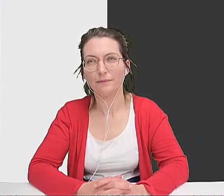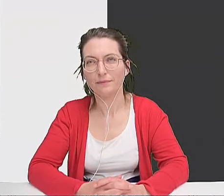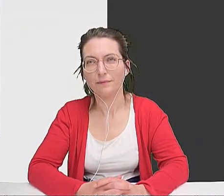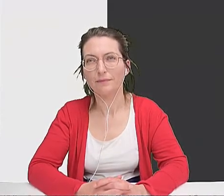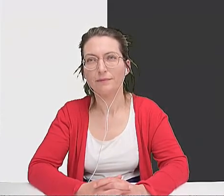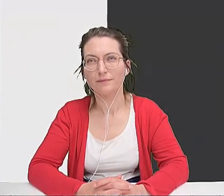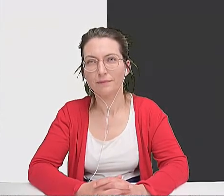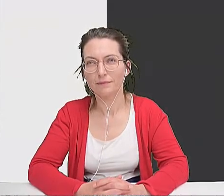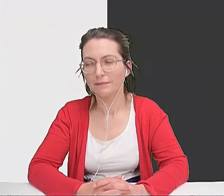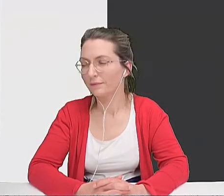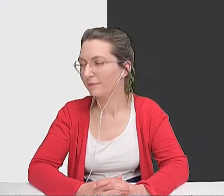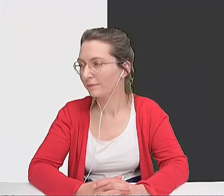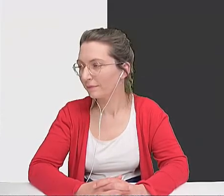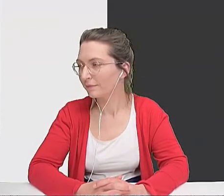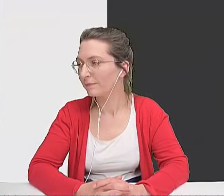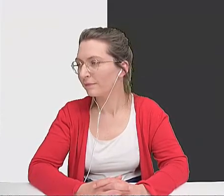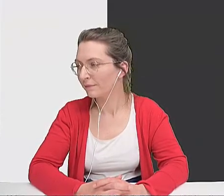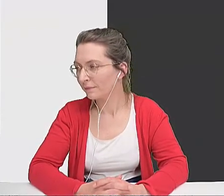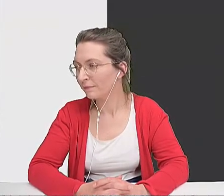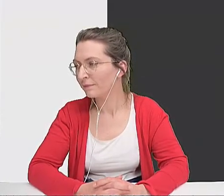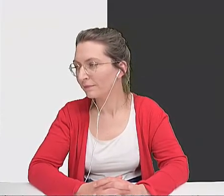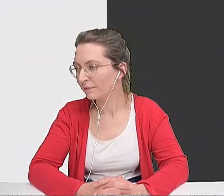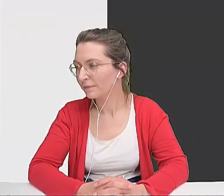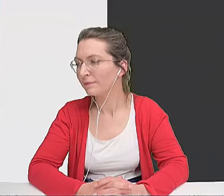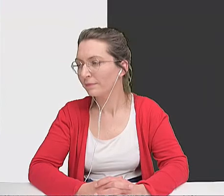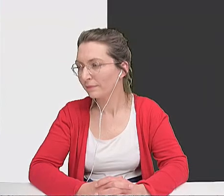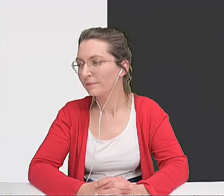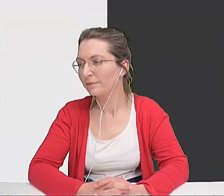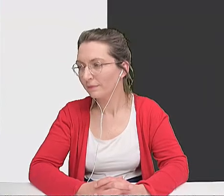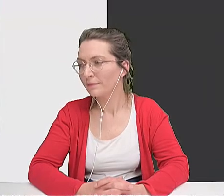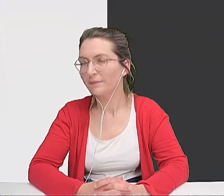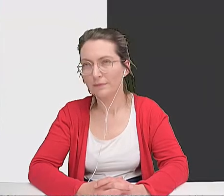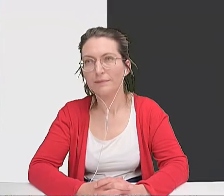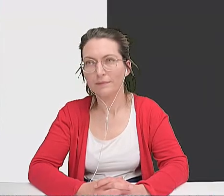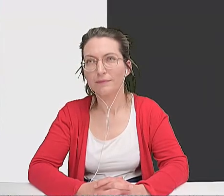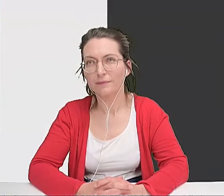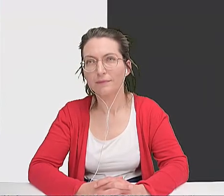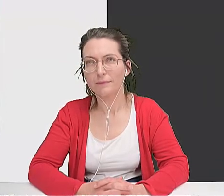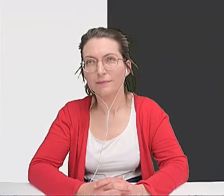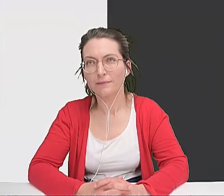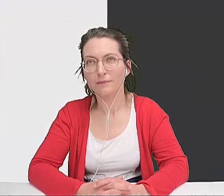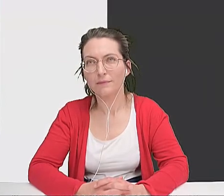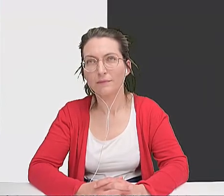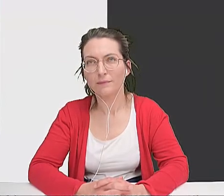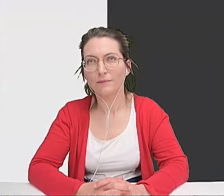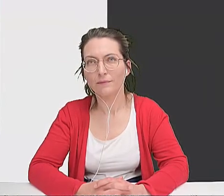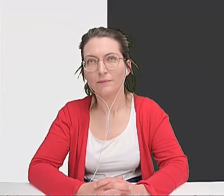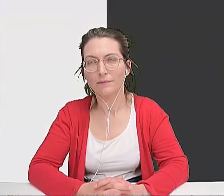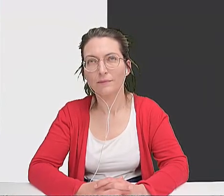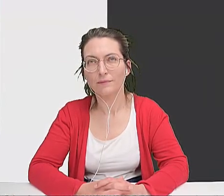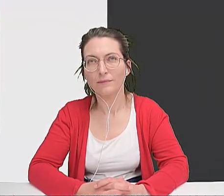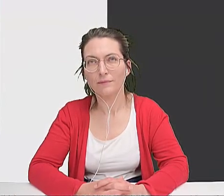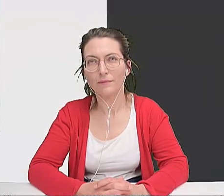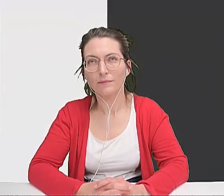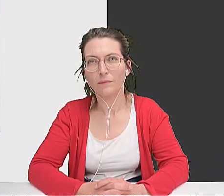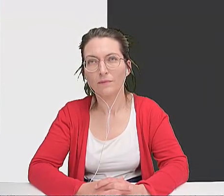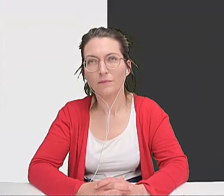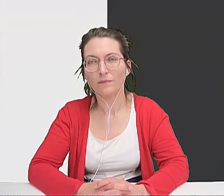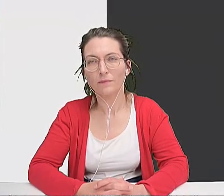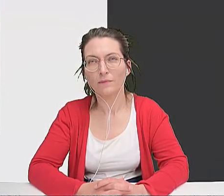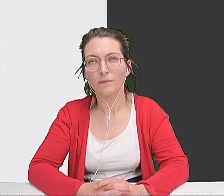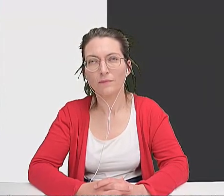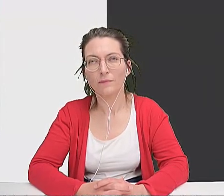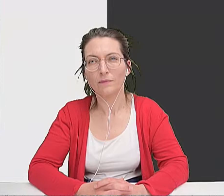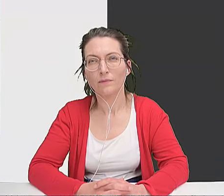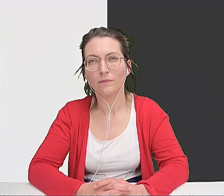die Zeit ab. Man sieht hier oben rechts, dass so eine Uhr läuft. Das ist also wirklich wie ein kleiner Wettbewerb, wo eben auch das unter